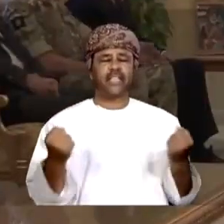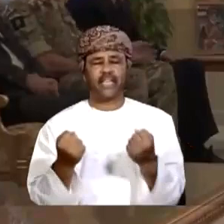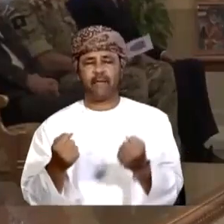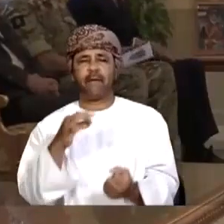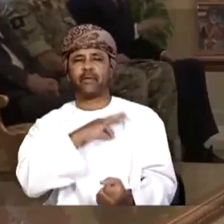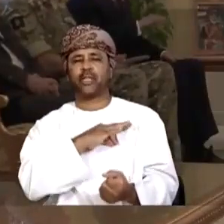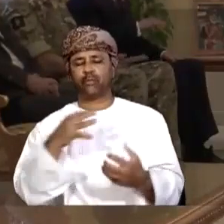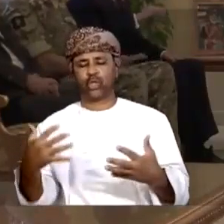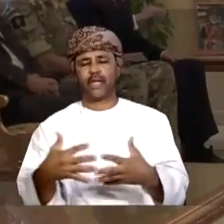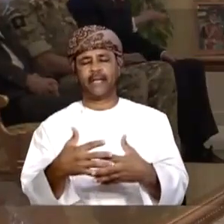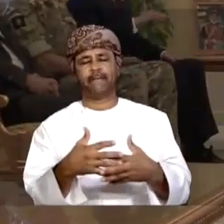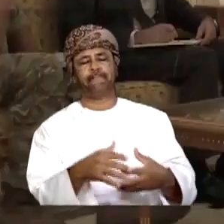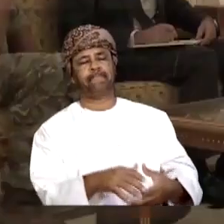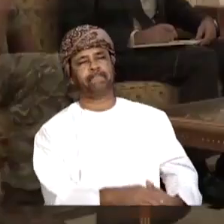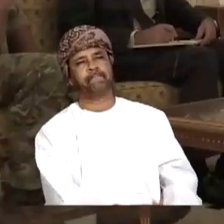المصالح المشتركة.